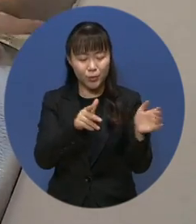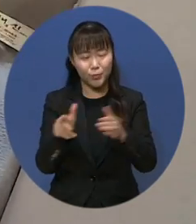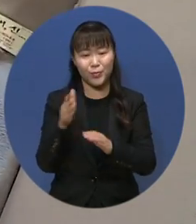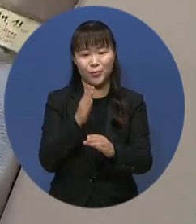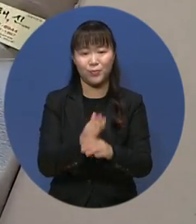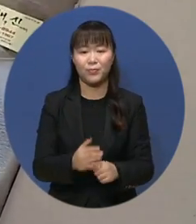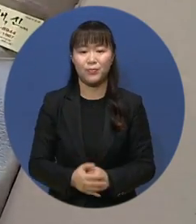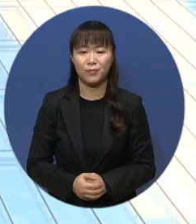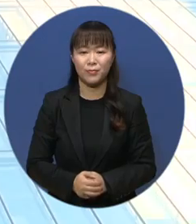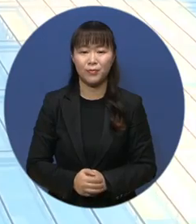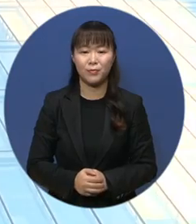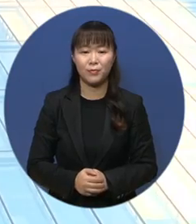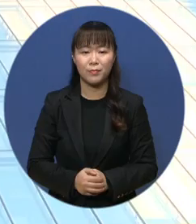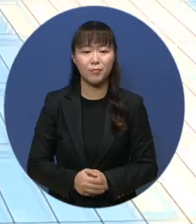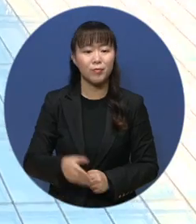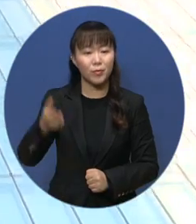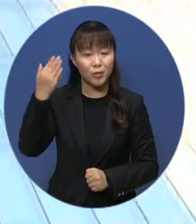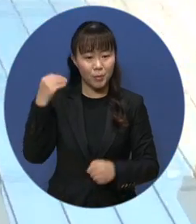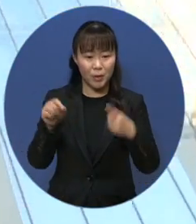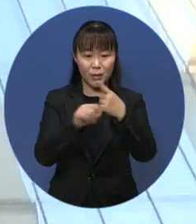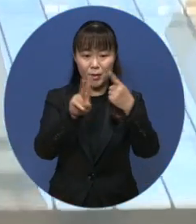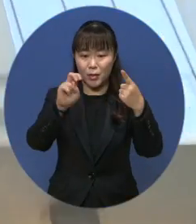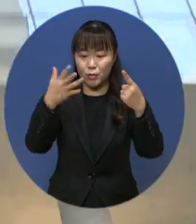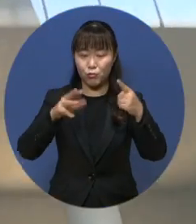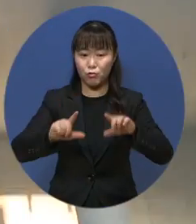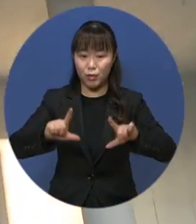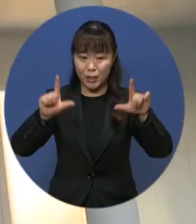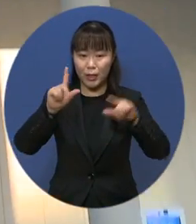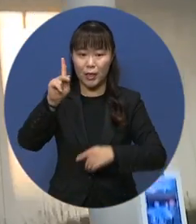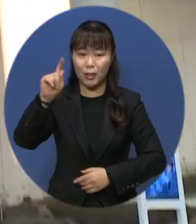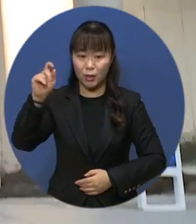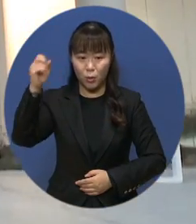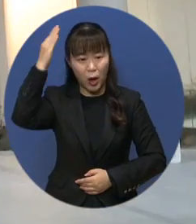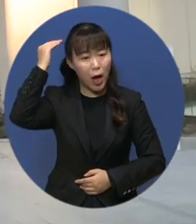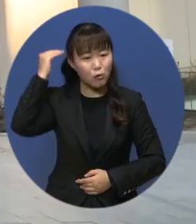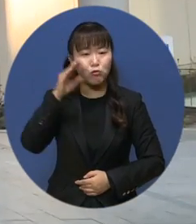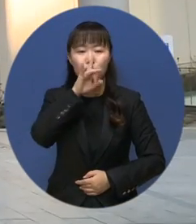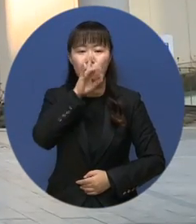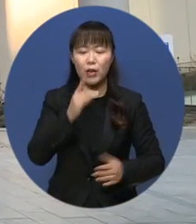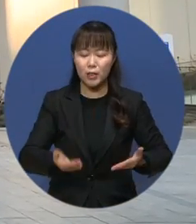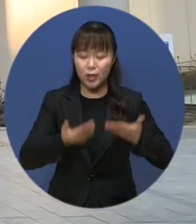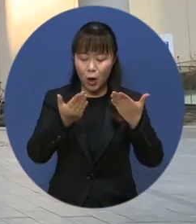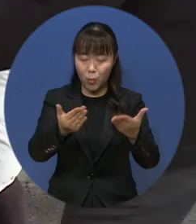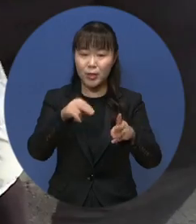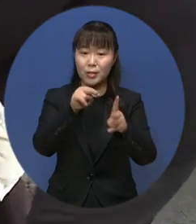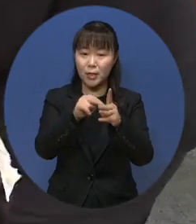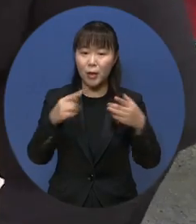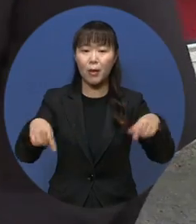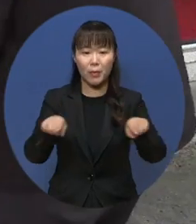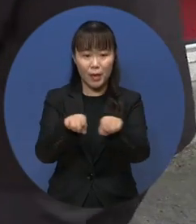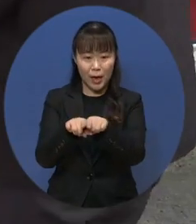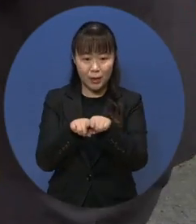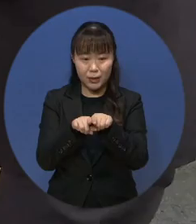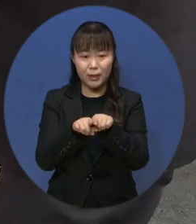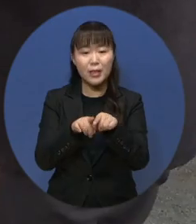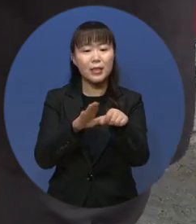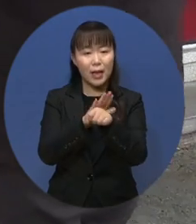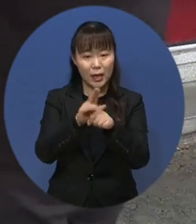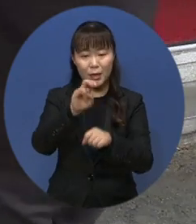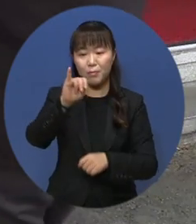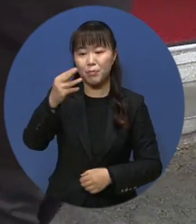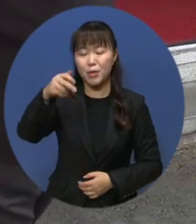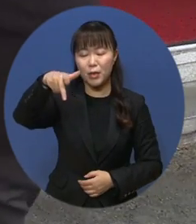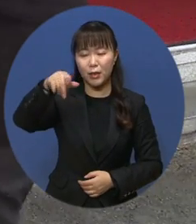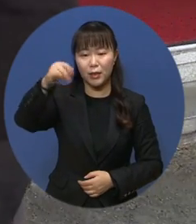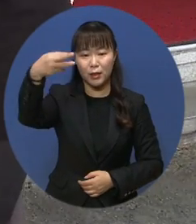있습니다. 지난달 29일 KT와 한국중앙자원봉사센터가 진행한 사랑의 밀키트 준비